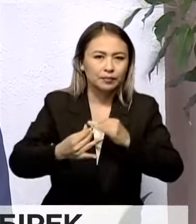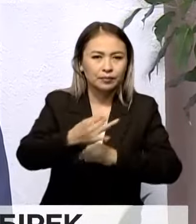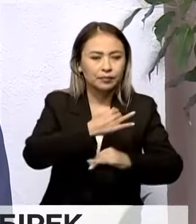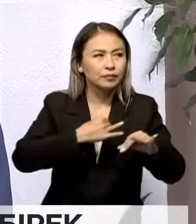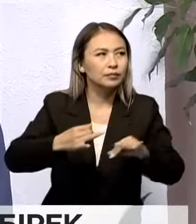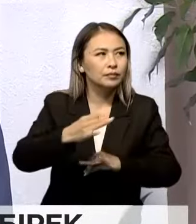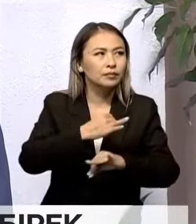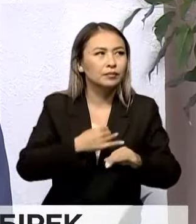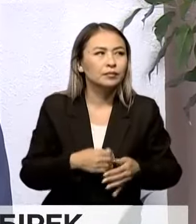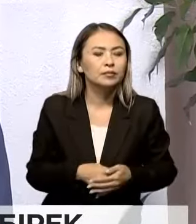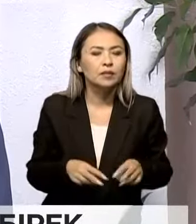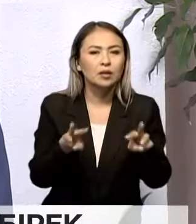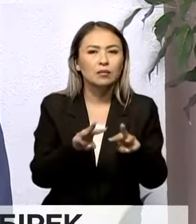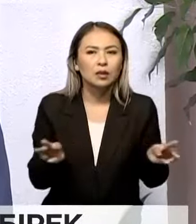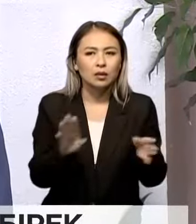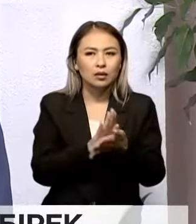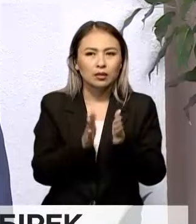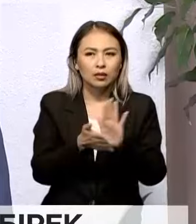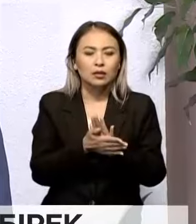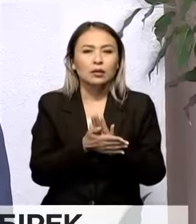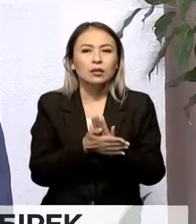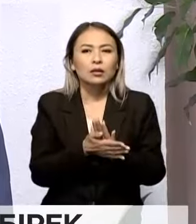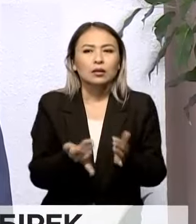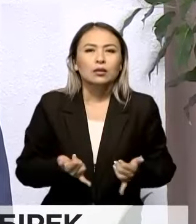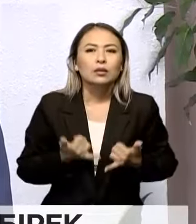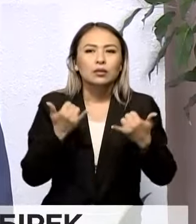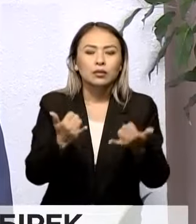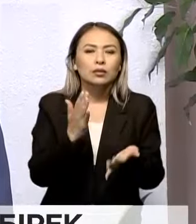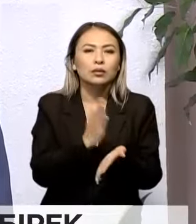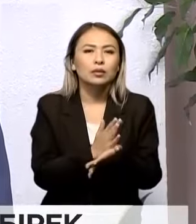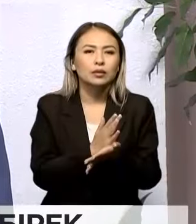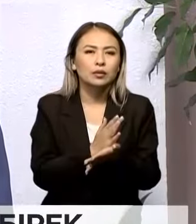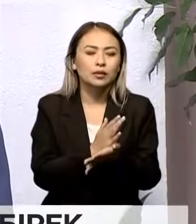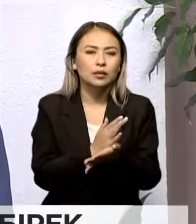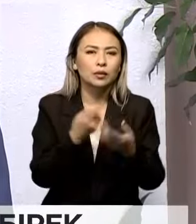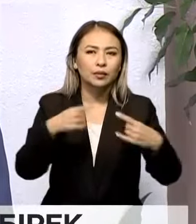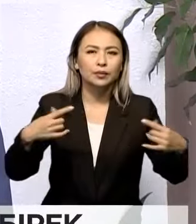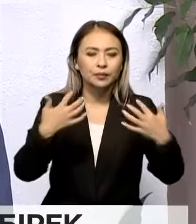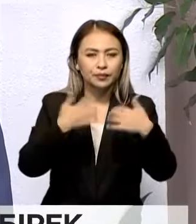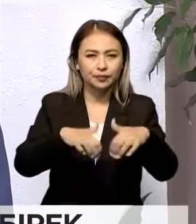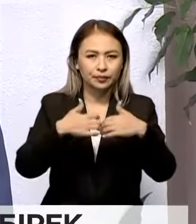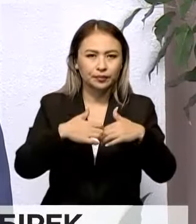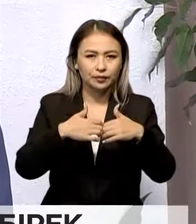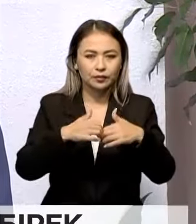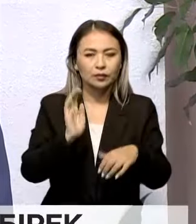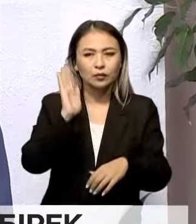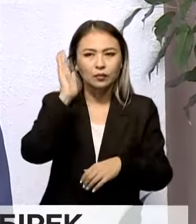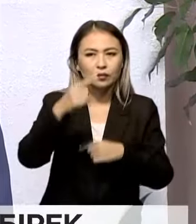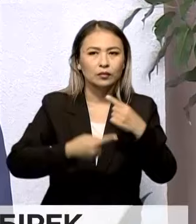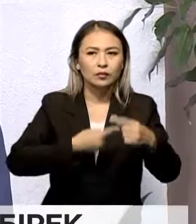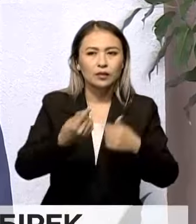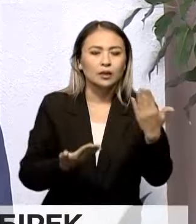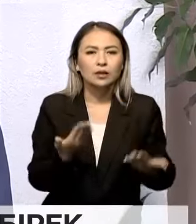жатыр. Министрліктің тарапынан ұсыныс бар. Қорда өз есептерін берді. Болашақта